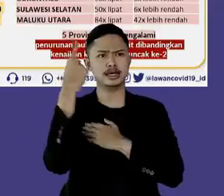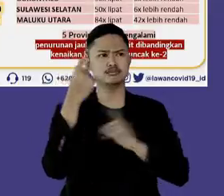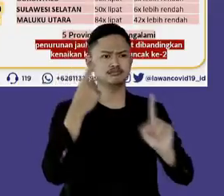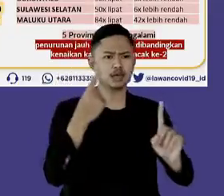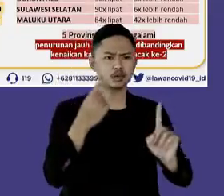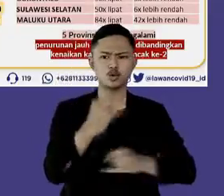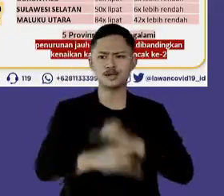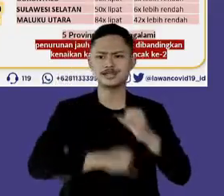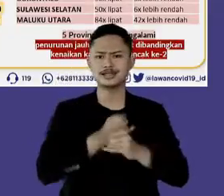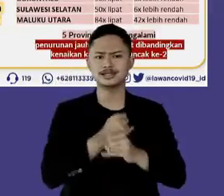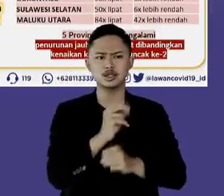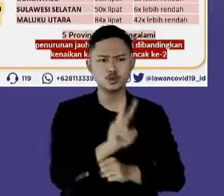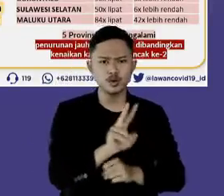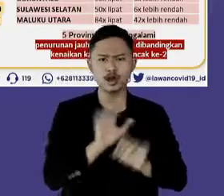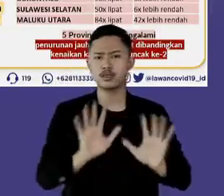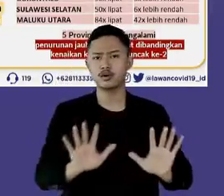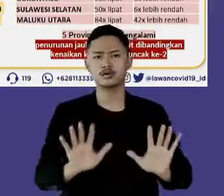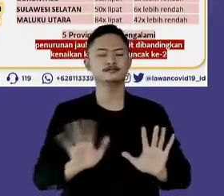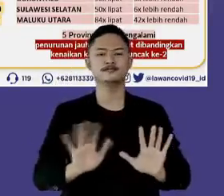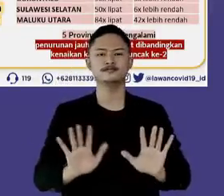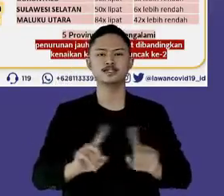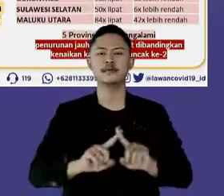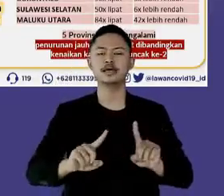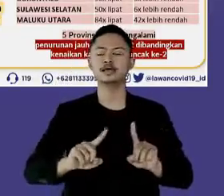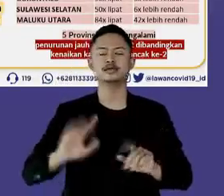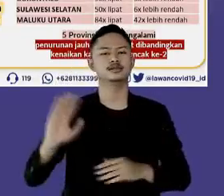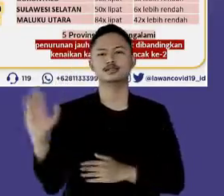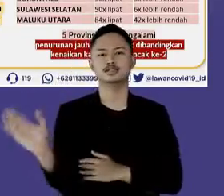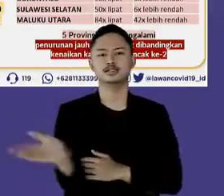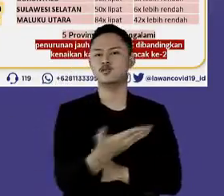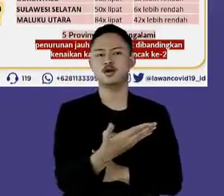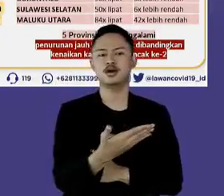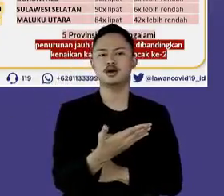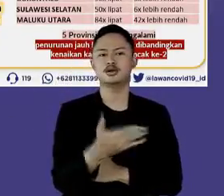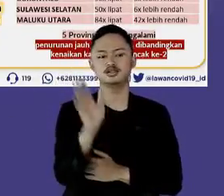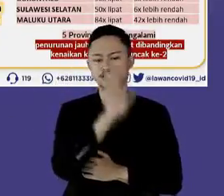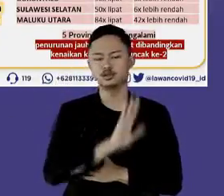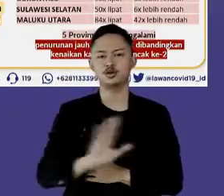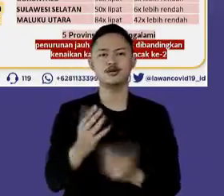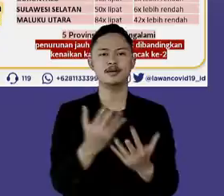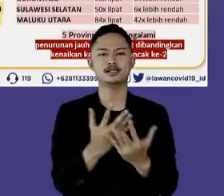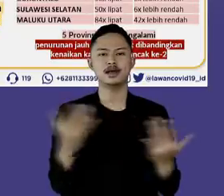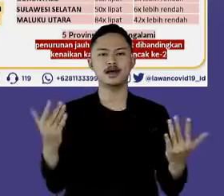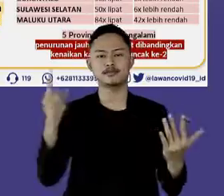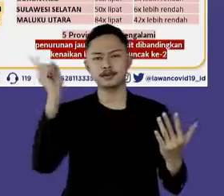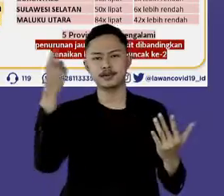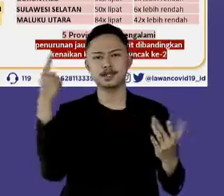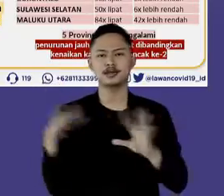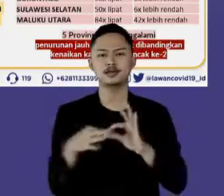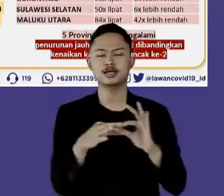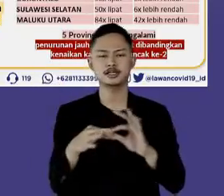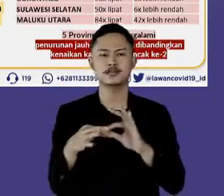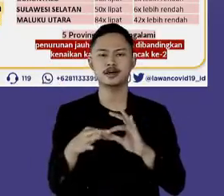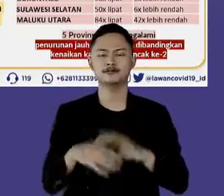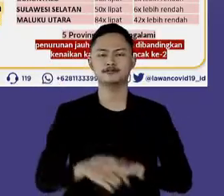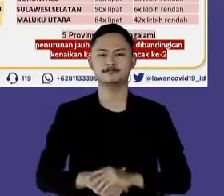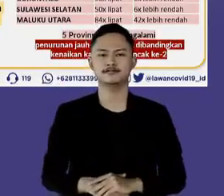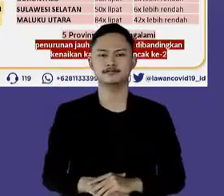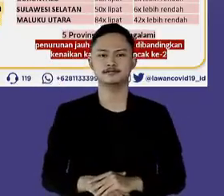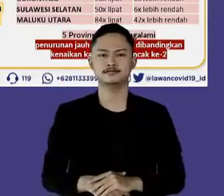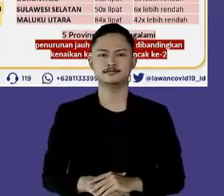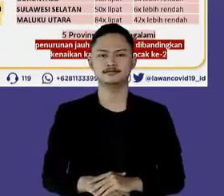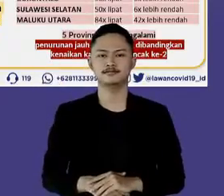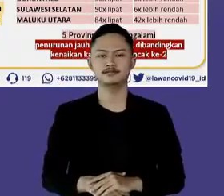melainkan tugas semua orang tugas seluruh lapisan masyarakat dan pemerintah di seluruh cara